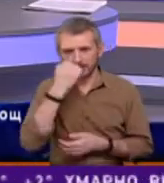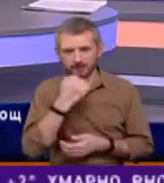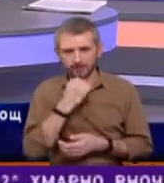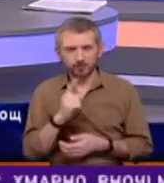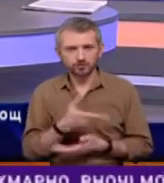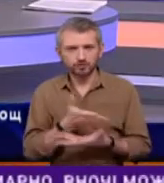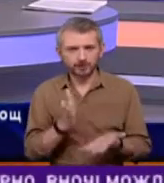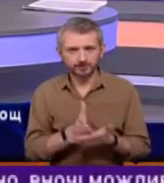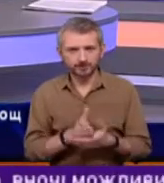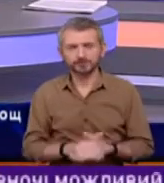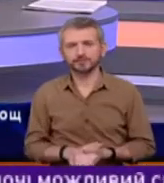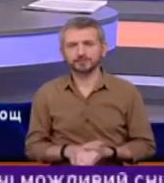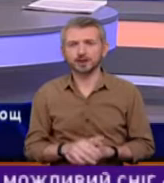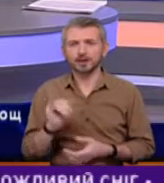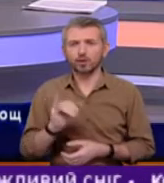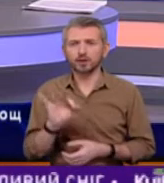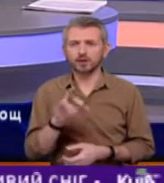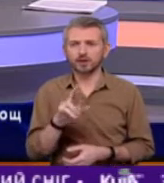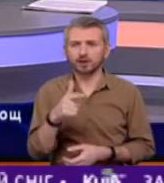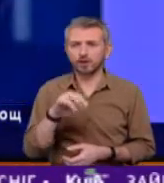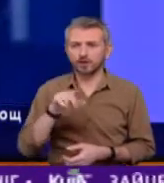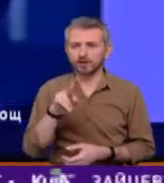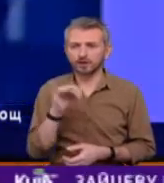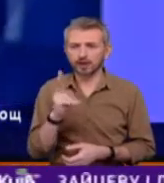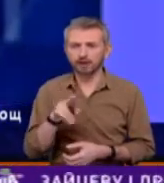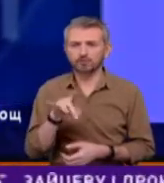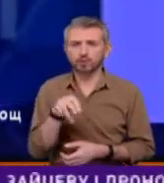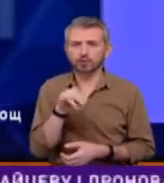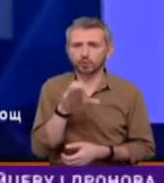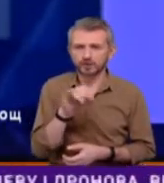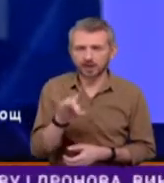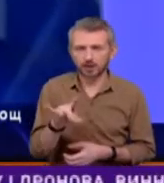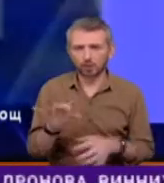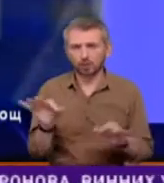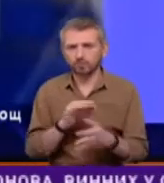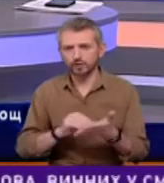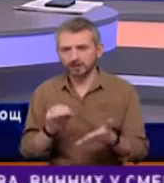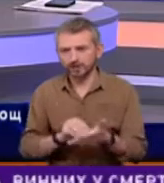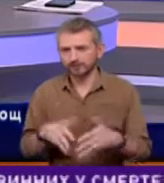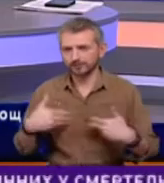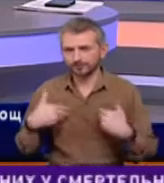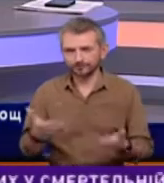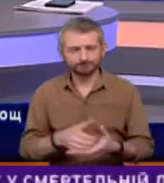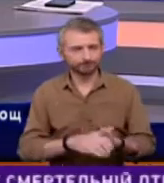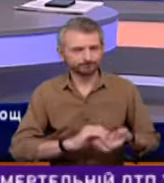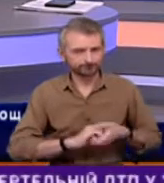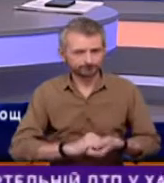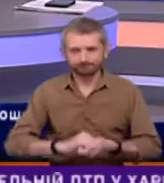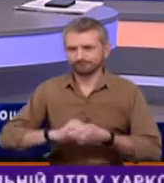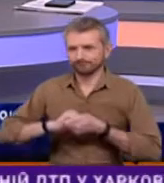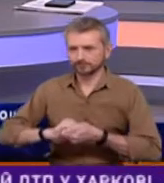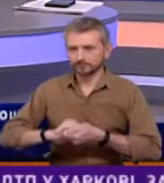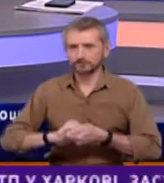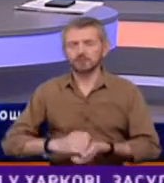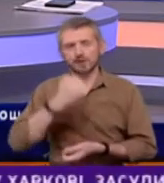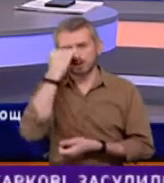шановні глядачі, телеканалу «Київ». І Олександр Ягольник, продюсер, композитор. Саша, і тобі добрий вечір, так, пане Романе, добре. Вітаю тебе.